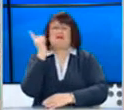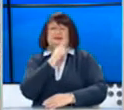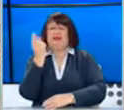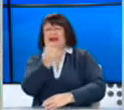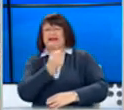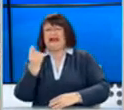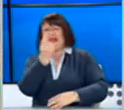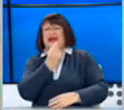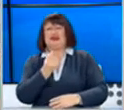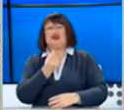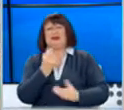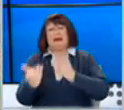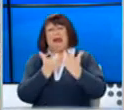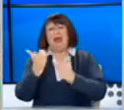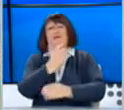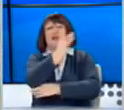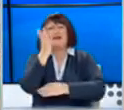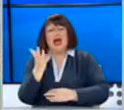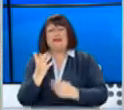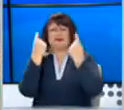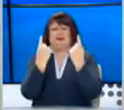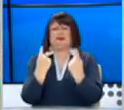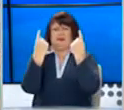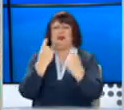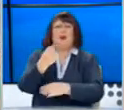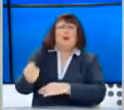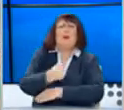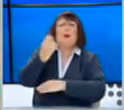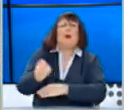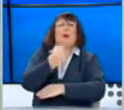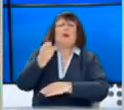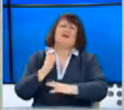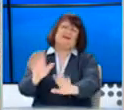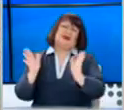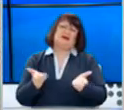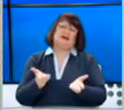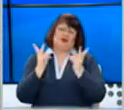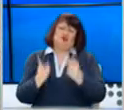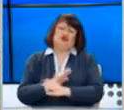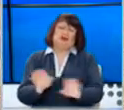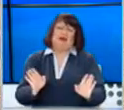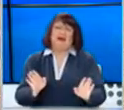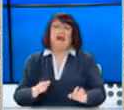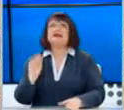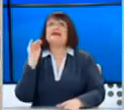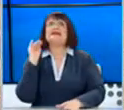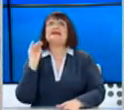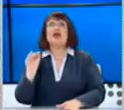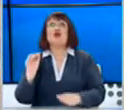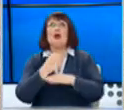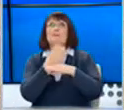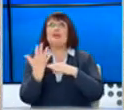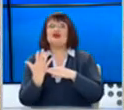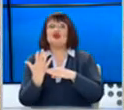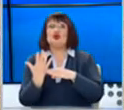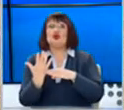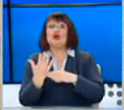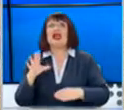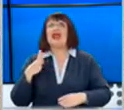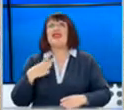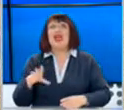συνέχεια διακινείται. Λοιπόν, επανέρχομαι λοιπόν και σας ρωτώ ευθέως, κύριοι του ΠΑΣΟΚ, θέλουμε ή δεν